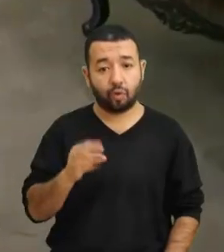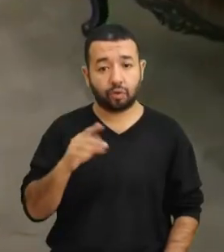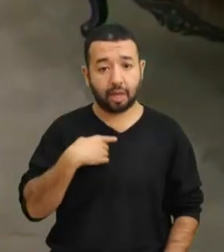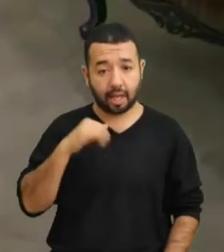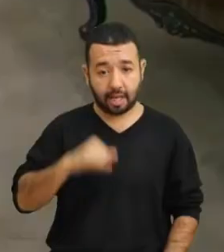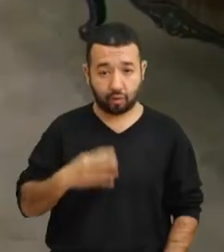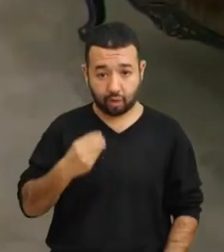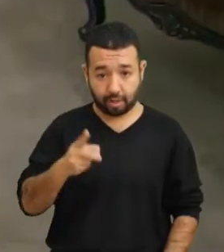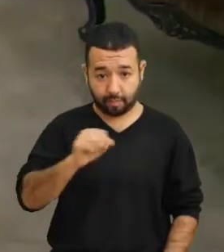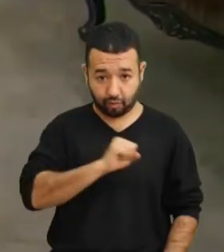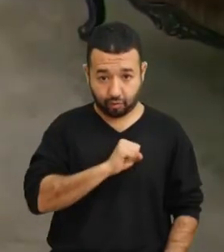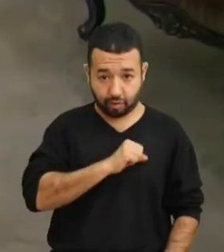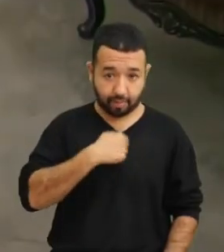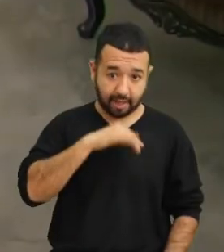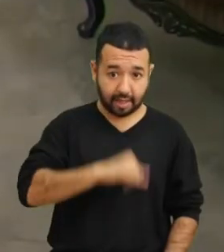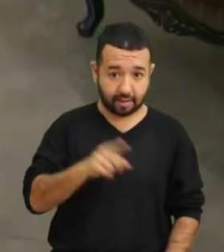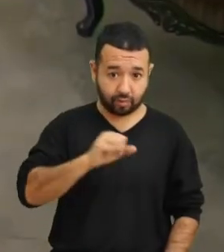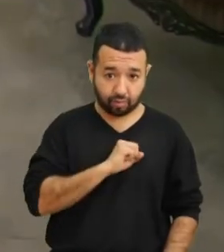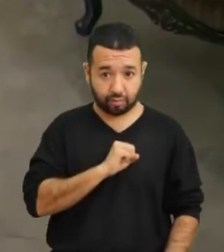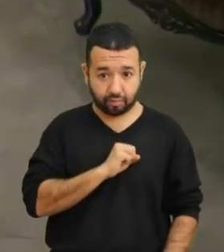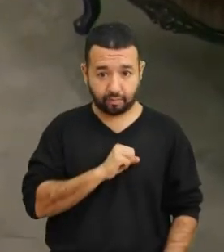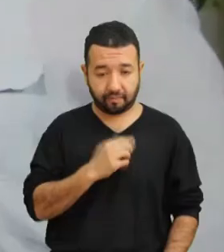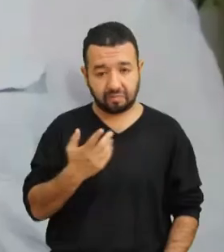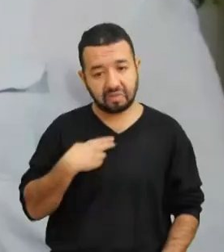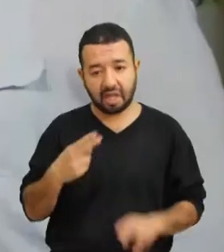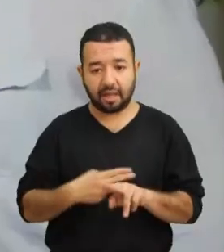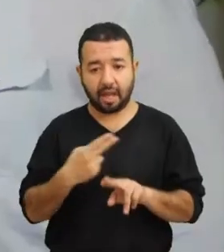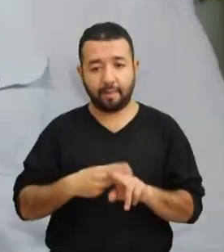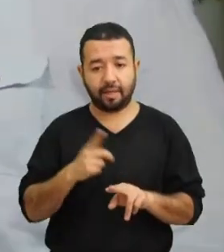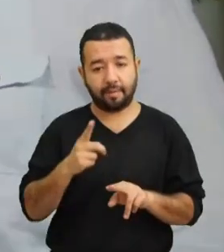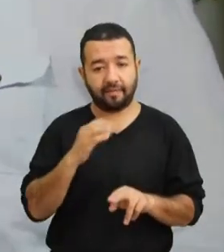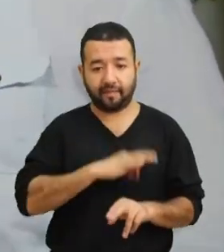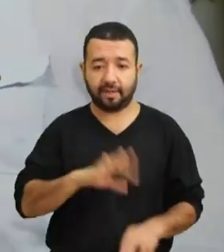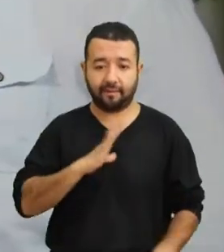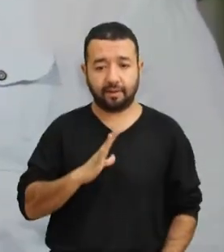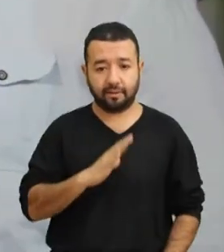haklı olabileceğimden mi korkuyorsun anneşkocuğum? Ya bir denemekte fayda var.